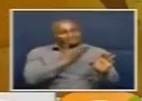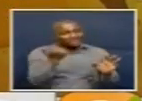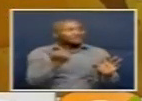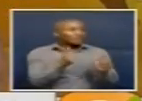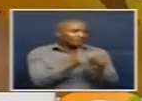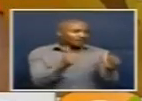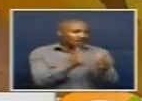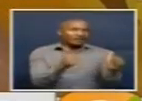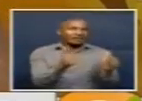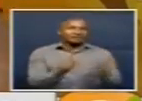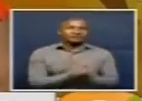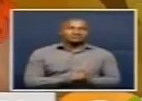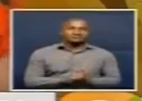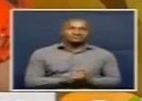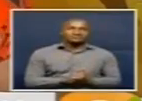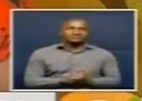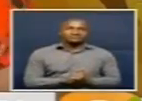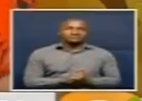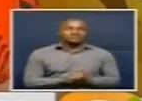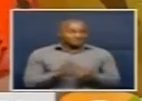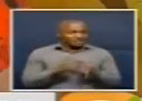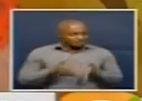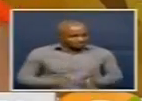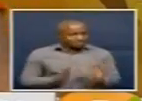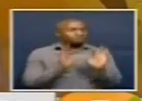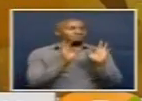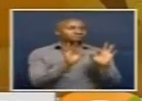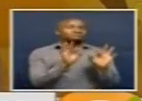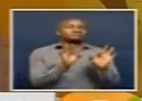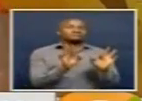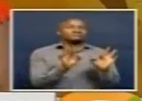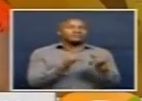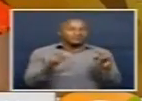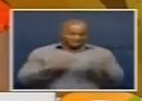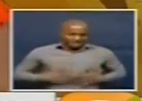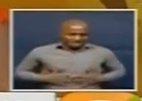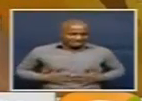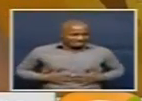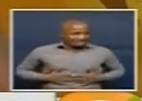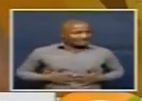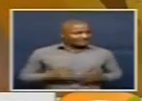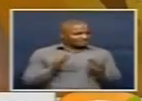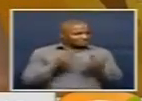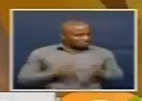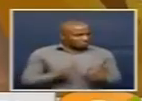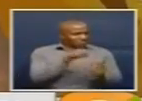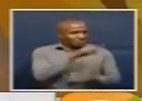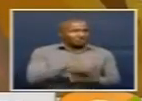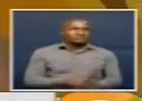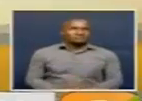sio kaza kipusi, uzae mtoto wa kueleweka. Maana yake ukimfinya sana si utazalia paka. Bin Safari, tukirudi